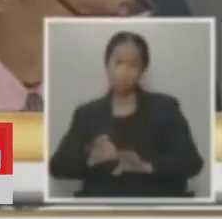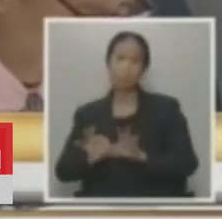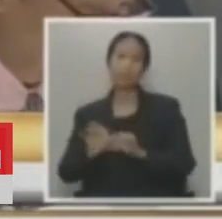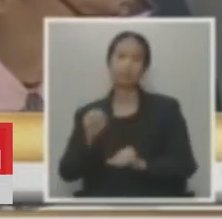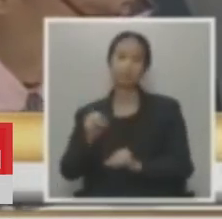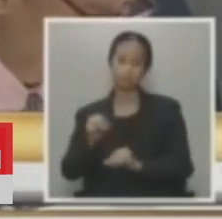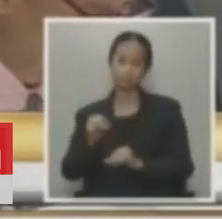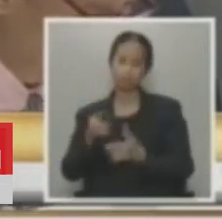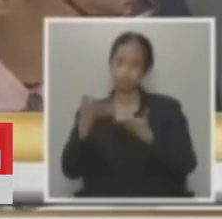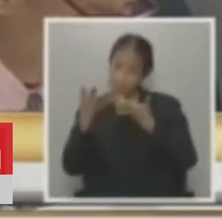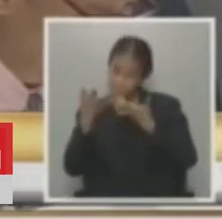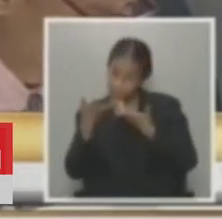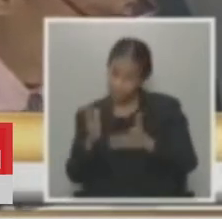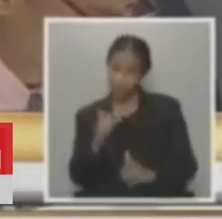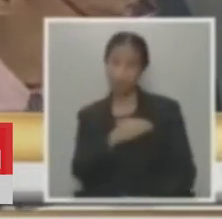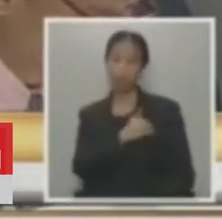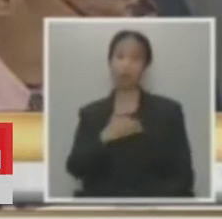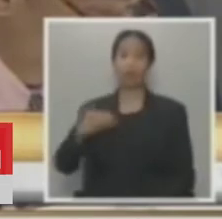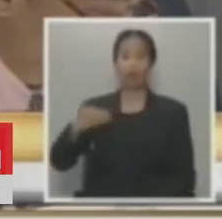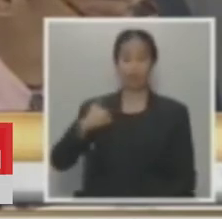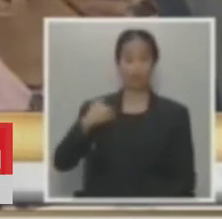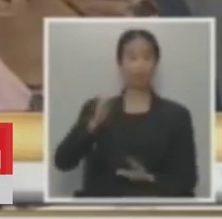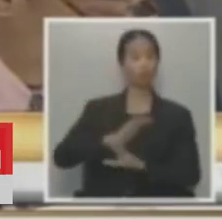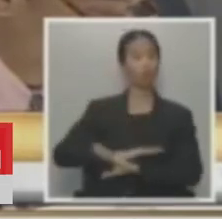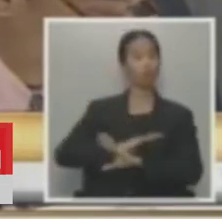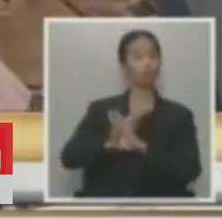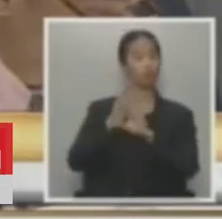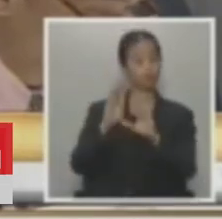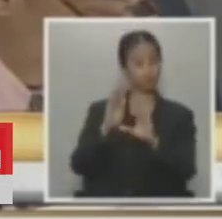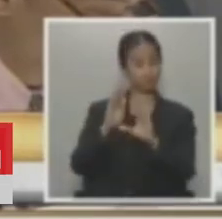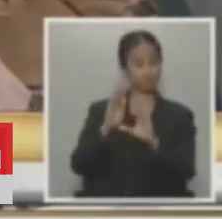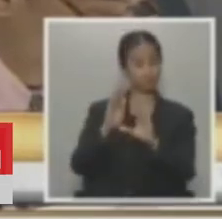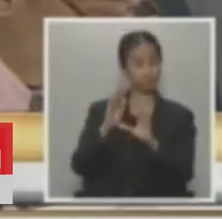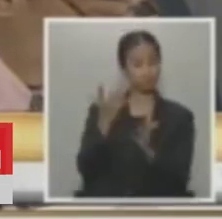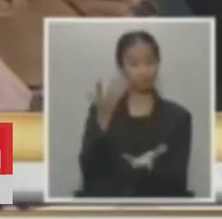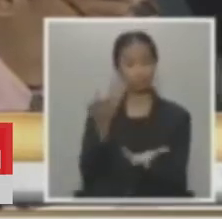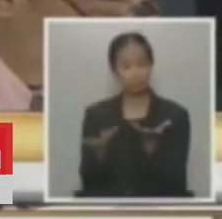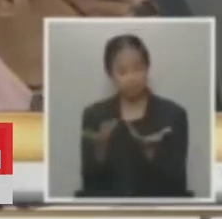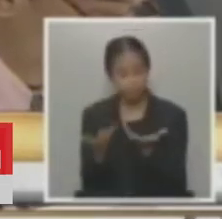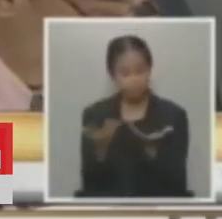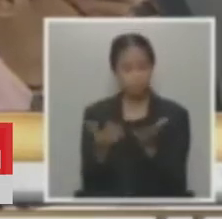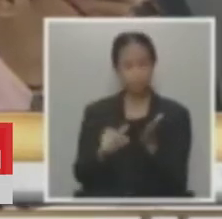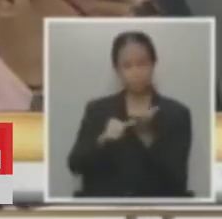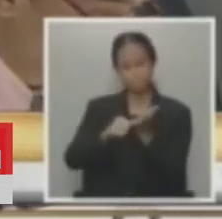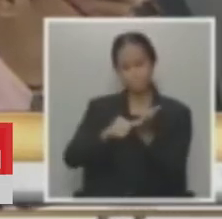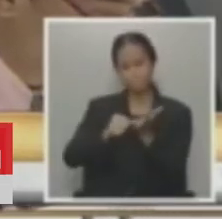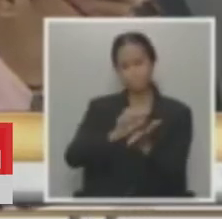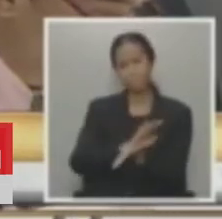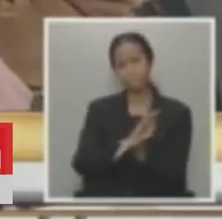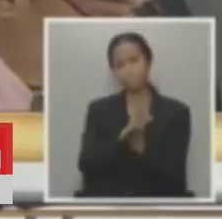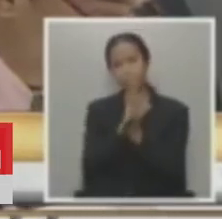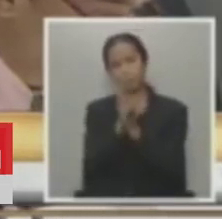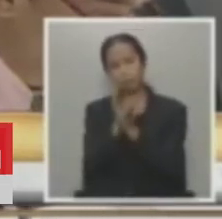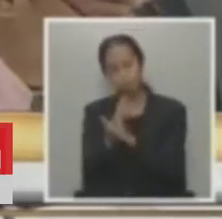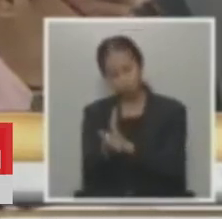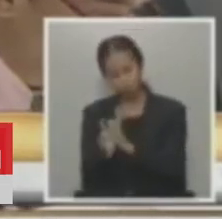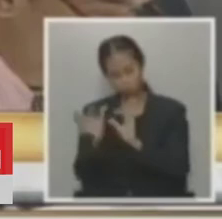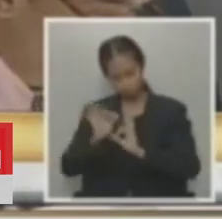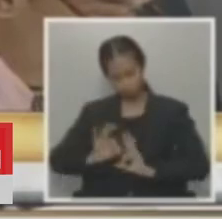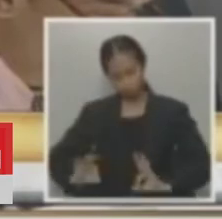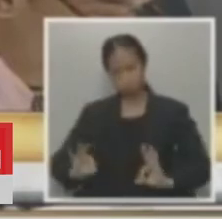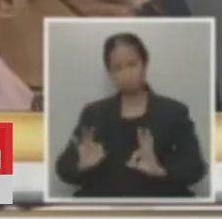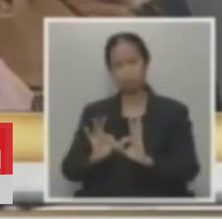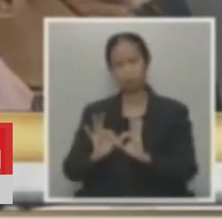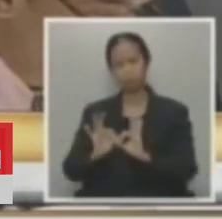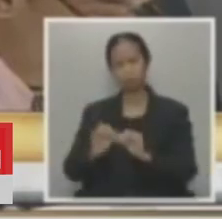ใช้คำว่ายกเลิกเลยนะครับหรือปรับปรุงกฎหมายที่กำหนดความจำเป็นที่ไม่ส